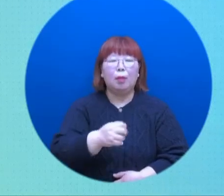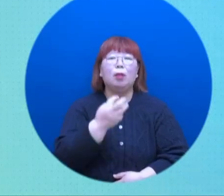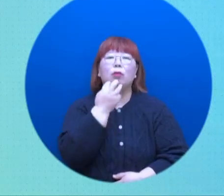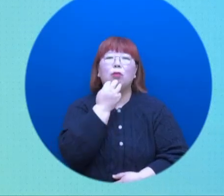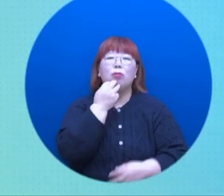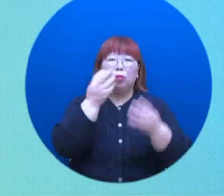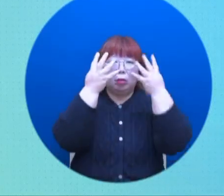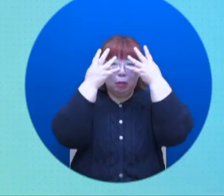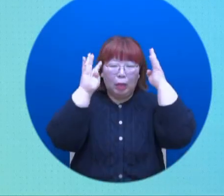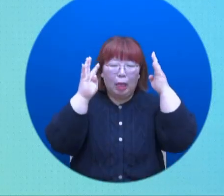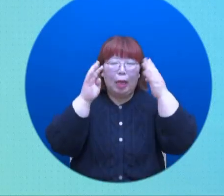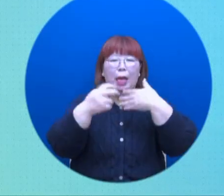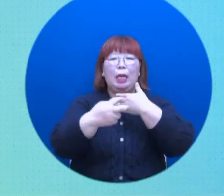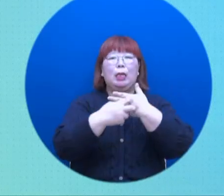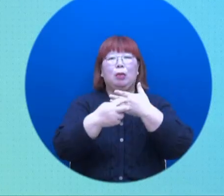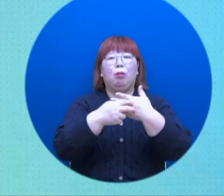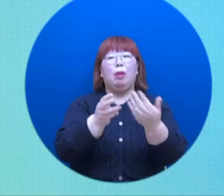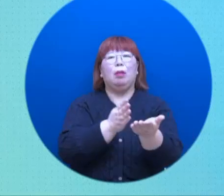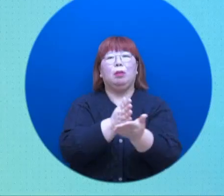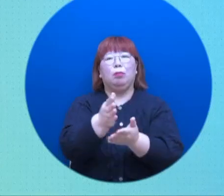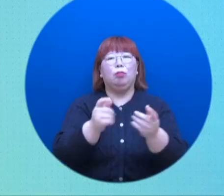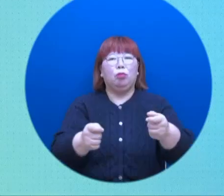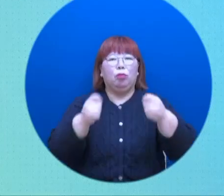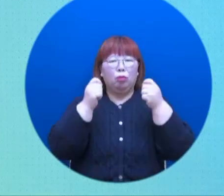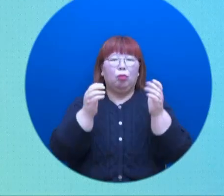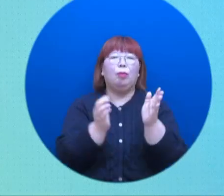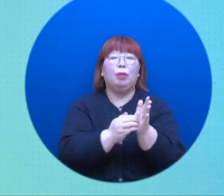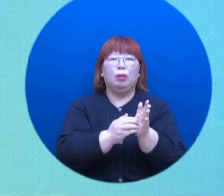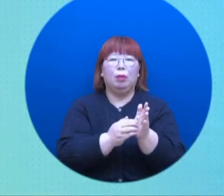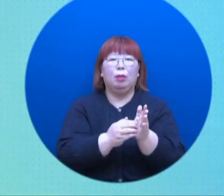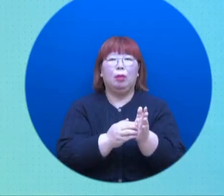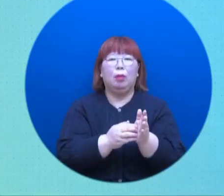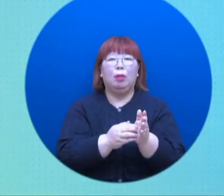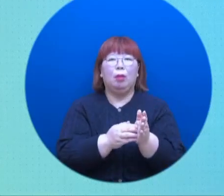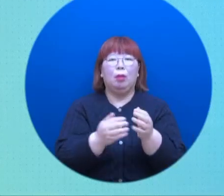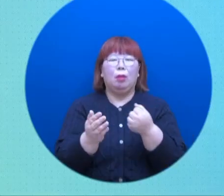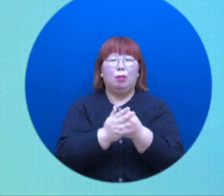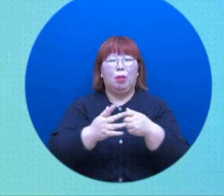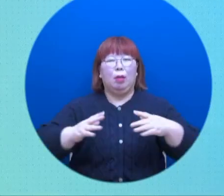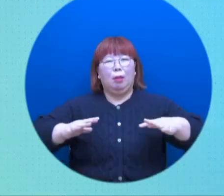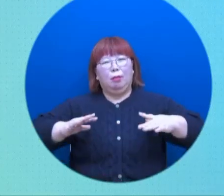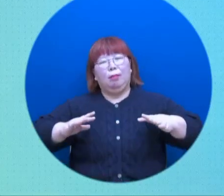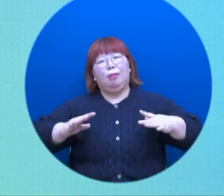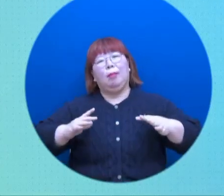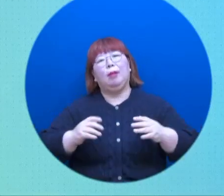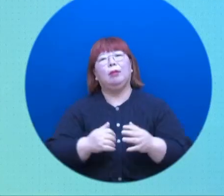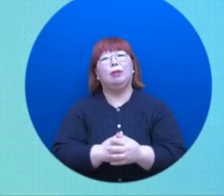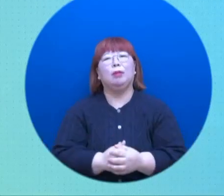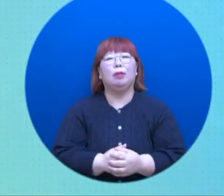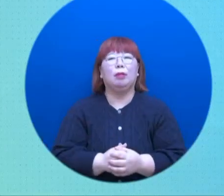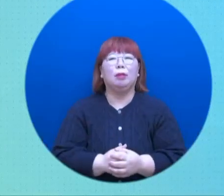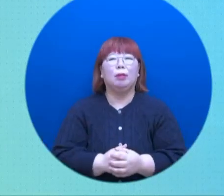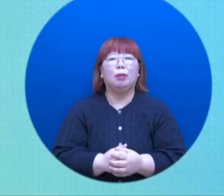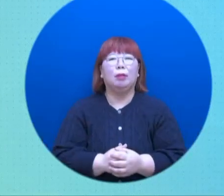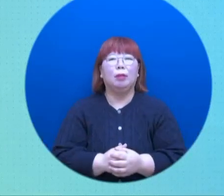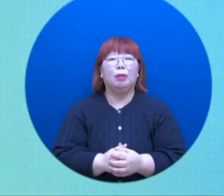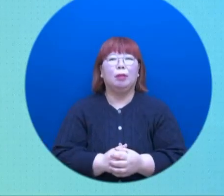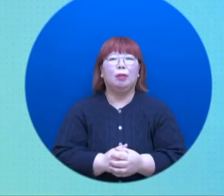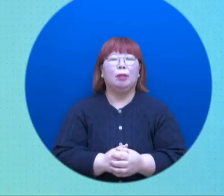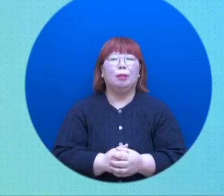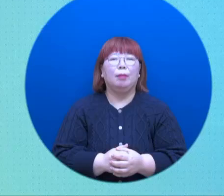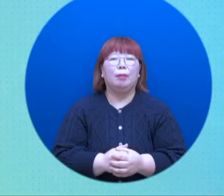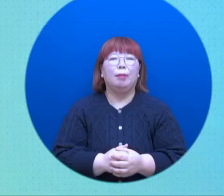서울대학교 의과대를 졸업했어요. 그러니 얼마나 자랑스러웠겠어요. 그리고 이분이